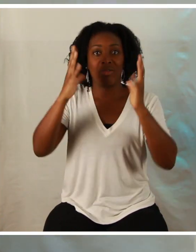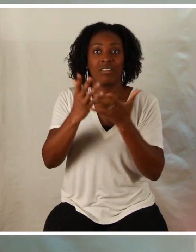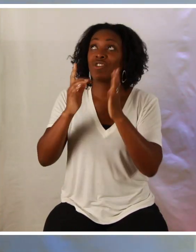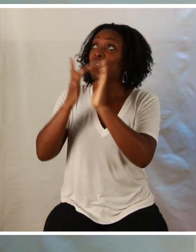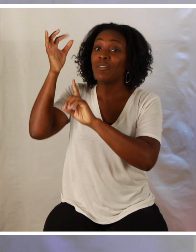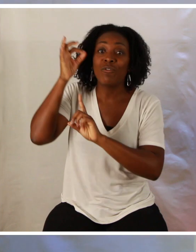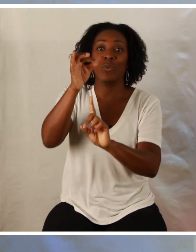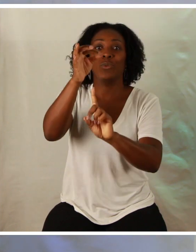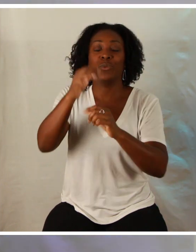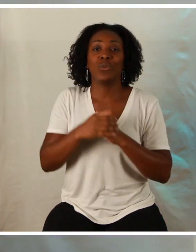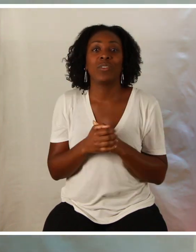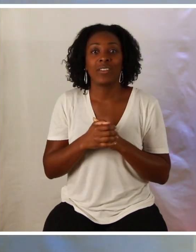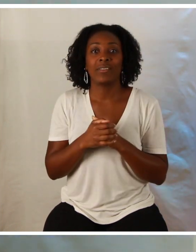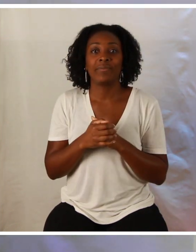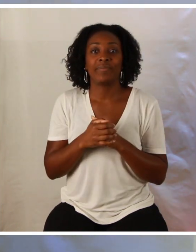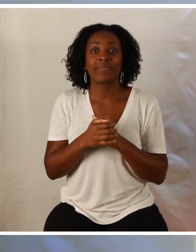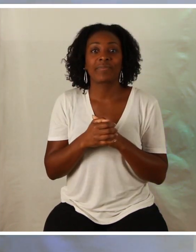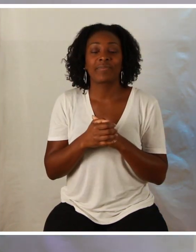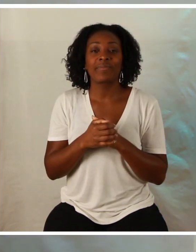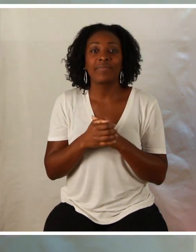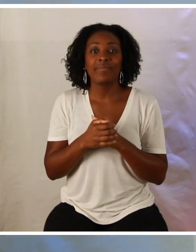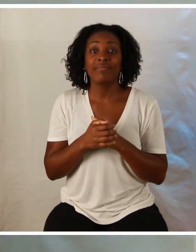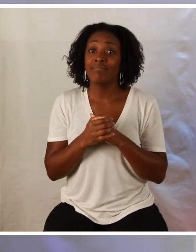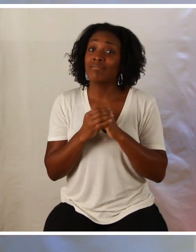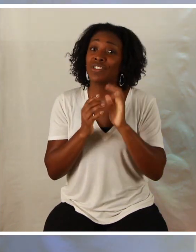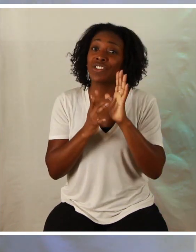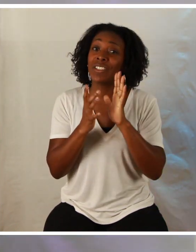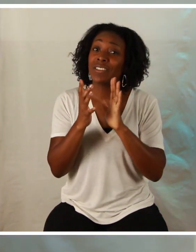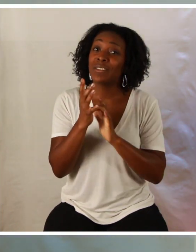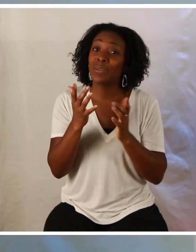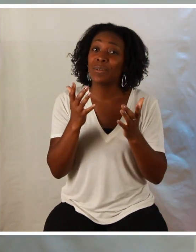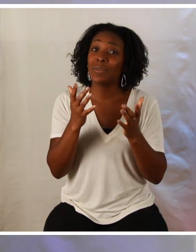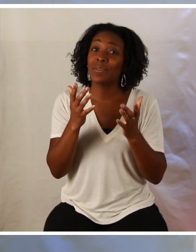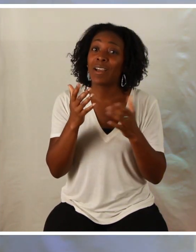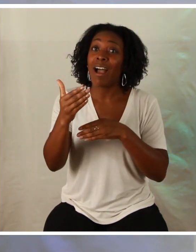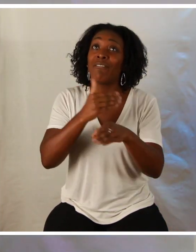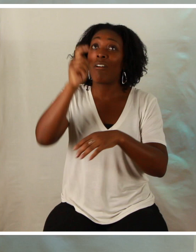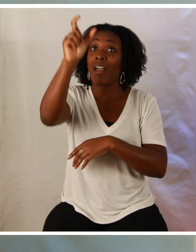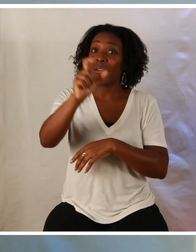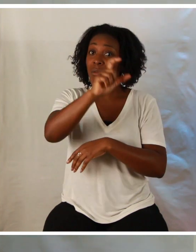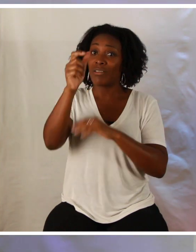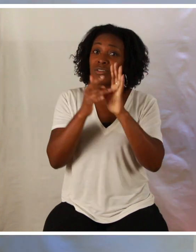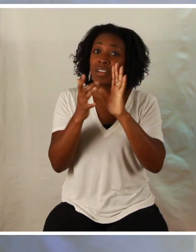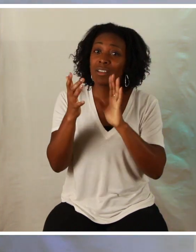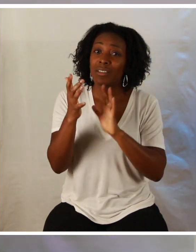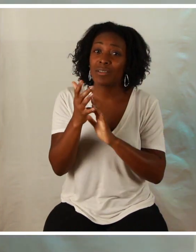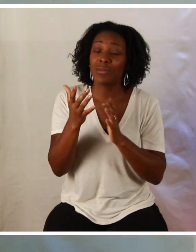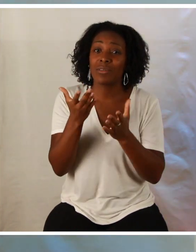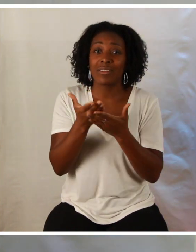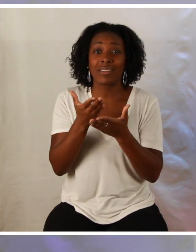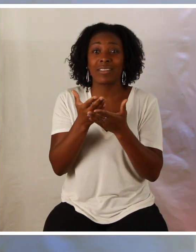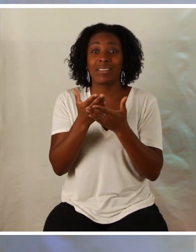les jours de sa chair, il a présenté avec de grands cris, avec des larmes et des prières et des supplications à